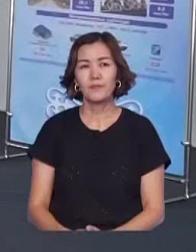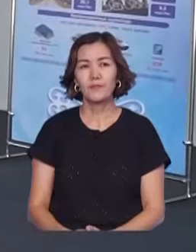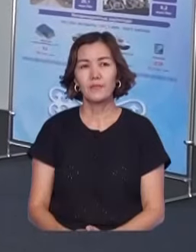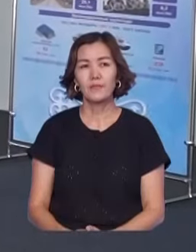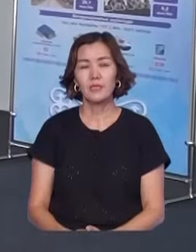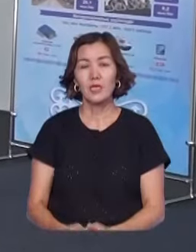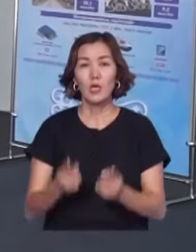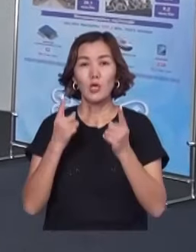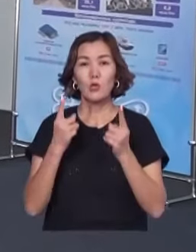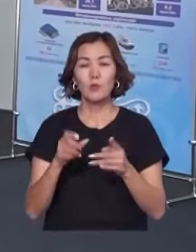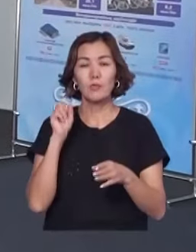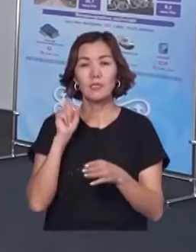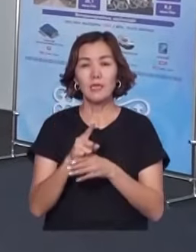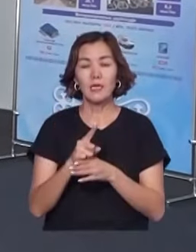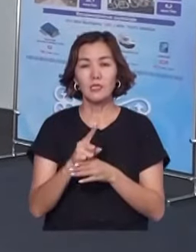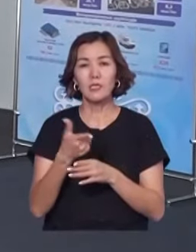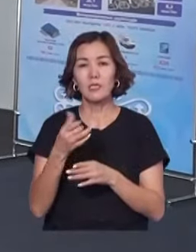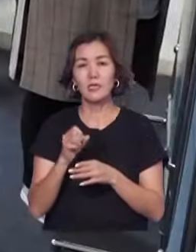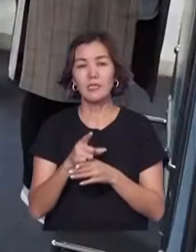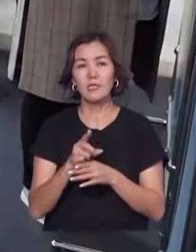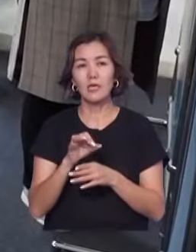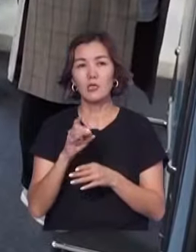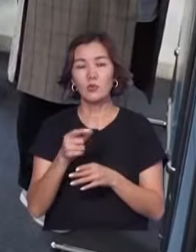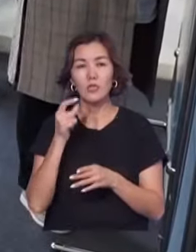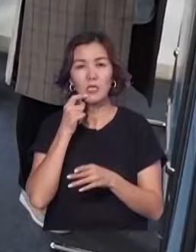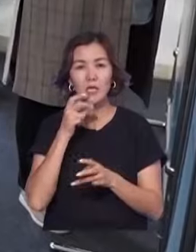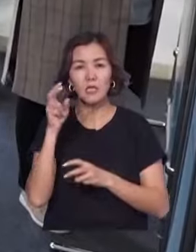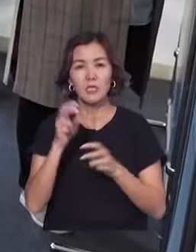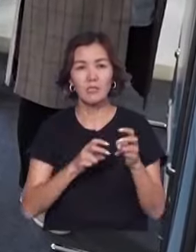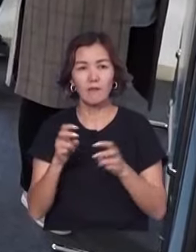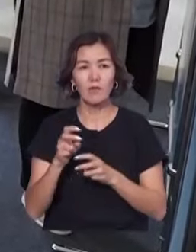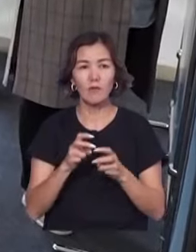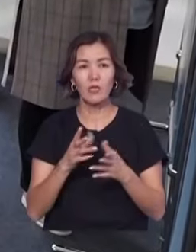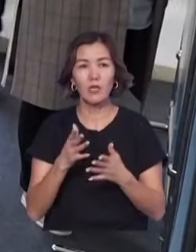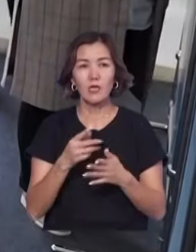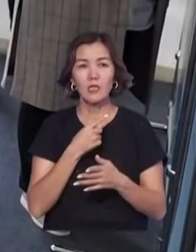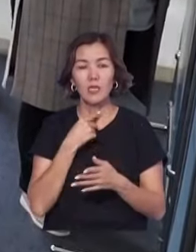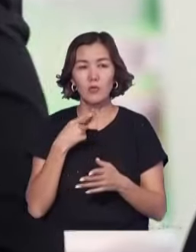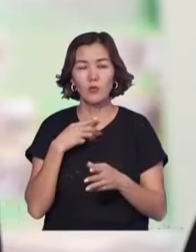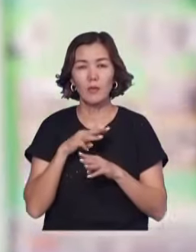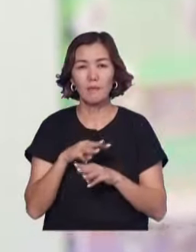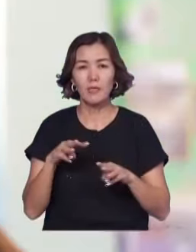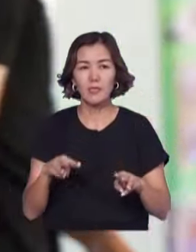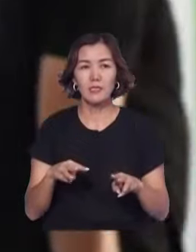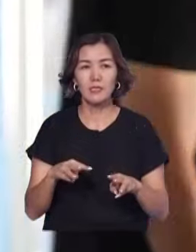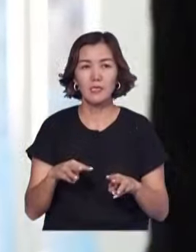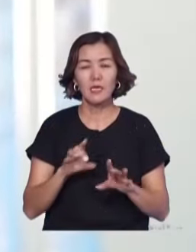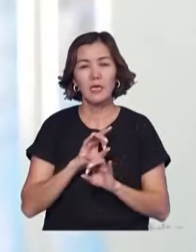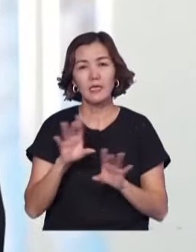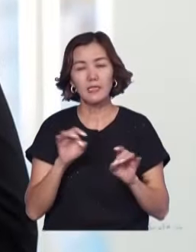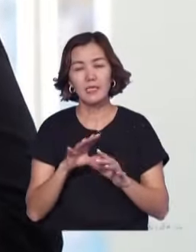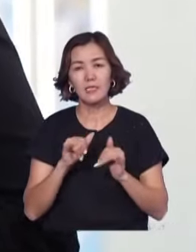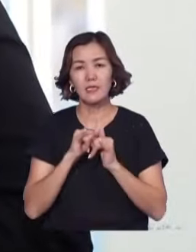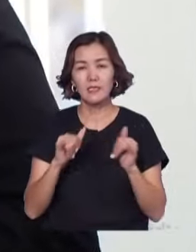Одним из крупнейших заказчиков газопровода должен стать Аксузский сахарный завод. В рамках визита в город Талдыкурган премьер-министру страны также рассказали о